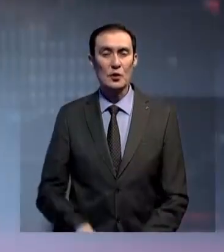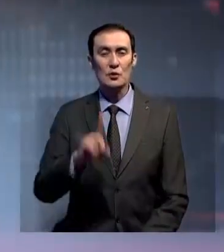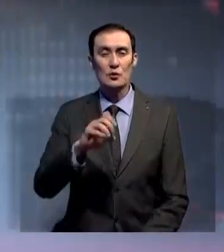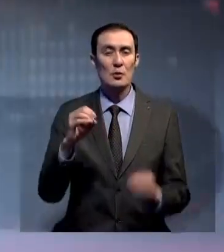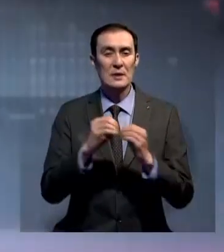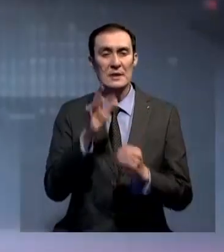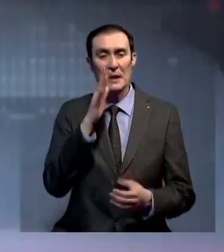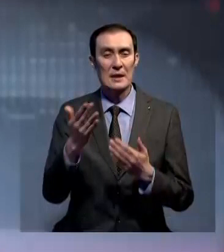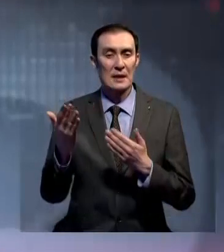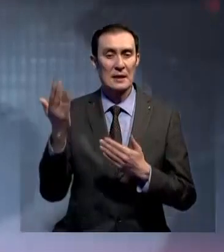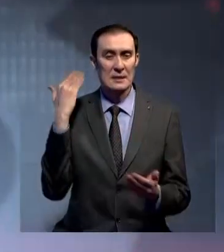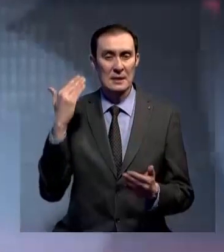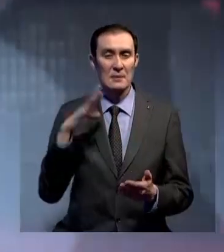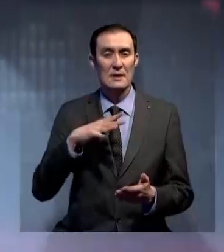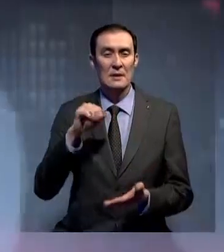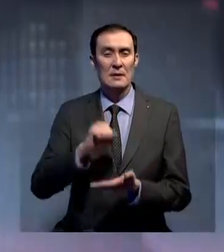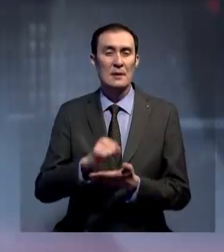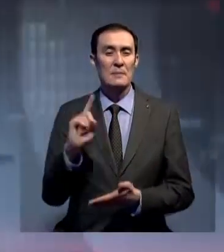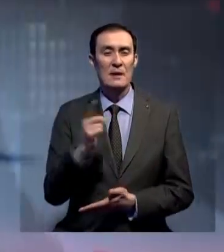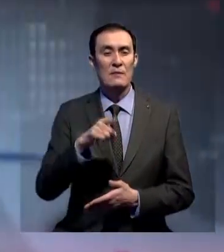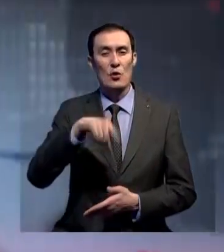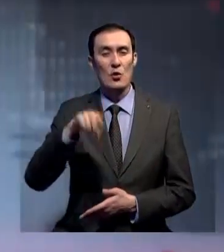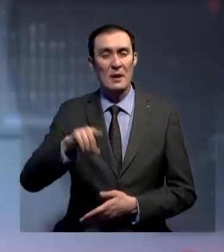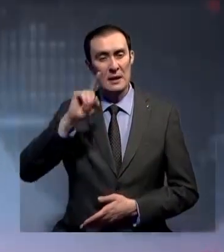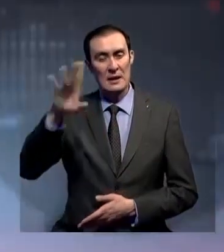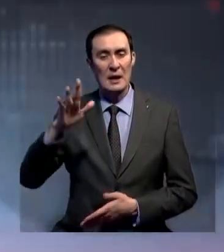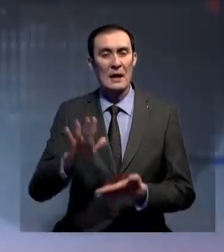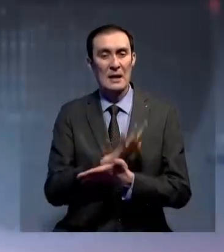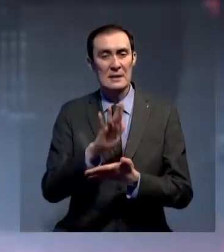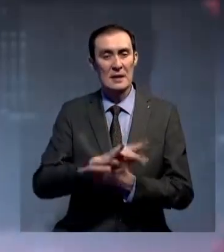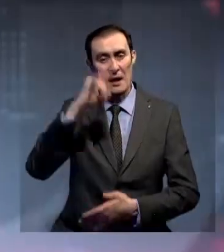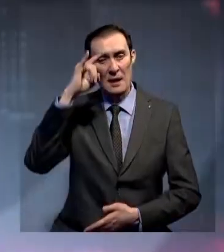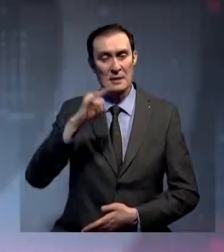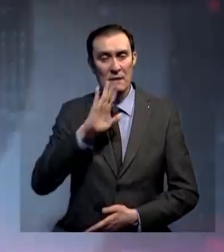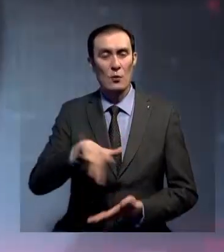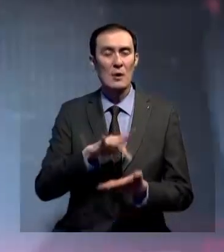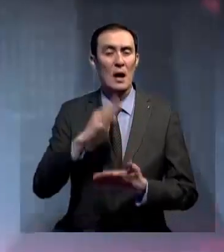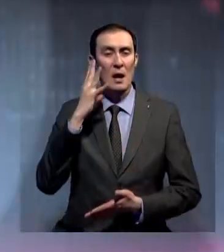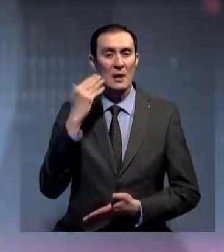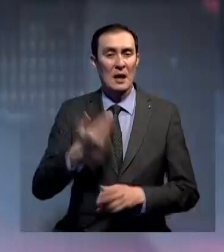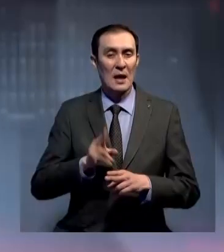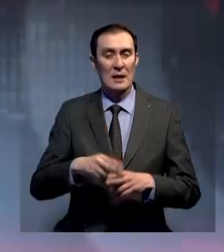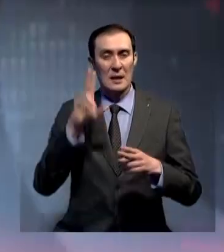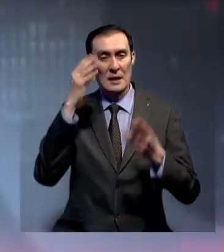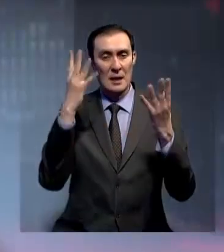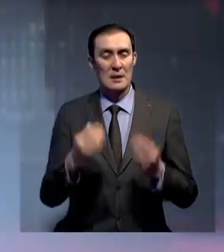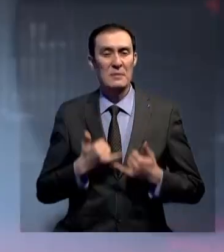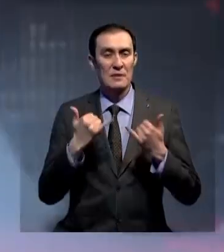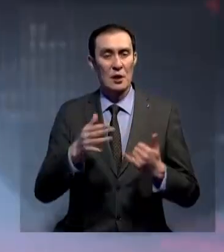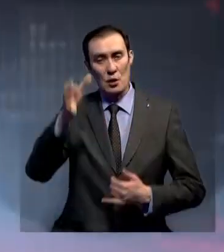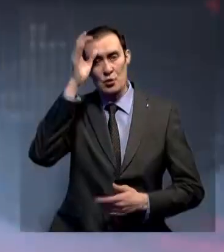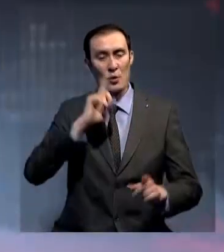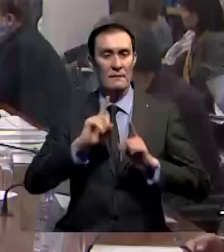Ровно 110 лет назад вышел в свет первый номер легендарной газеты «Казах». В Алматы этой дате посвятили